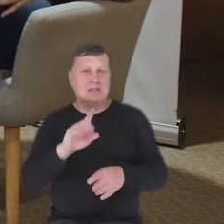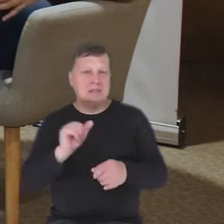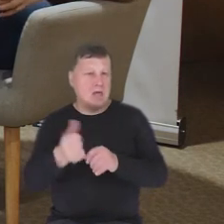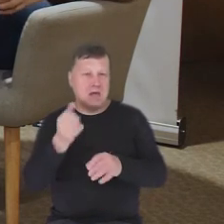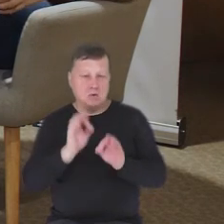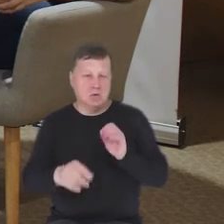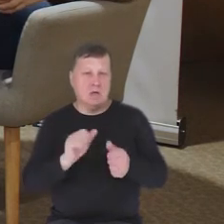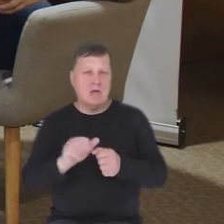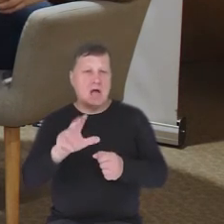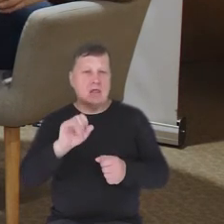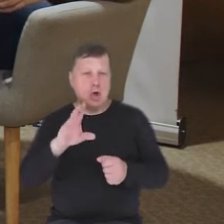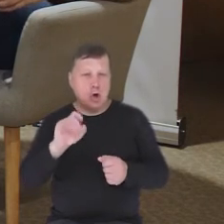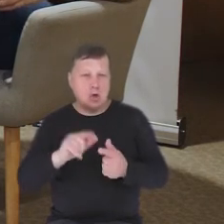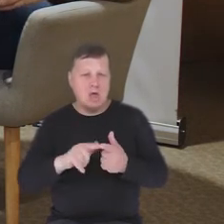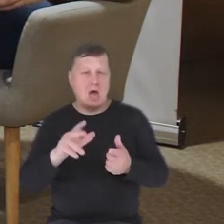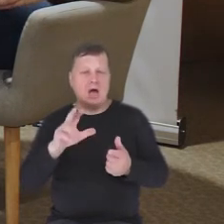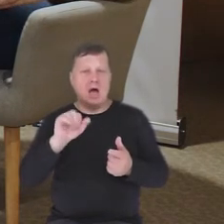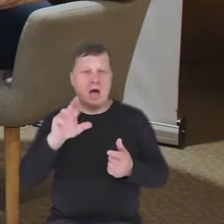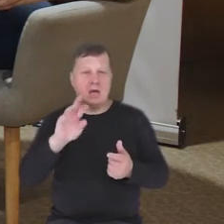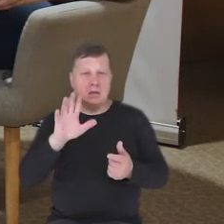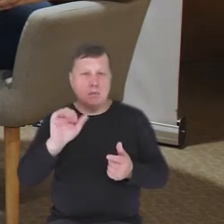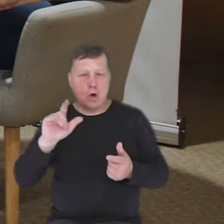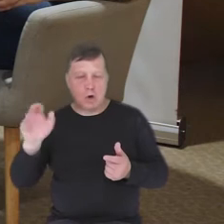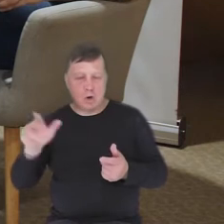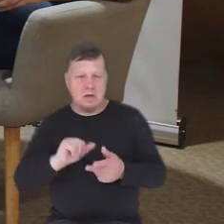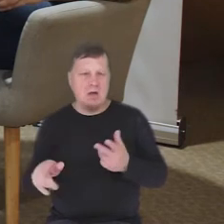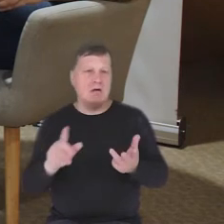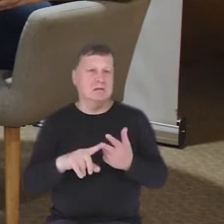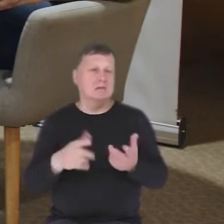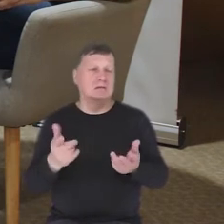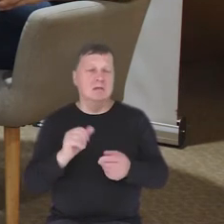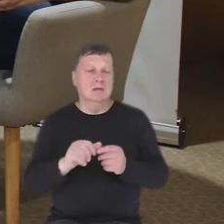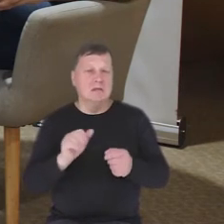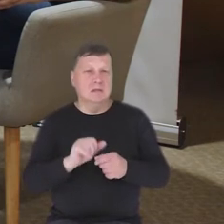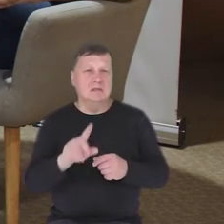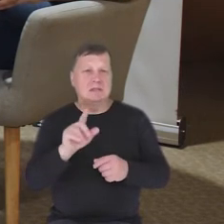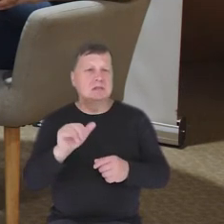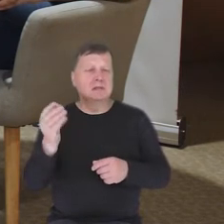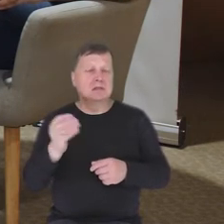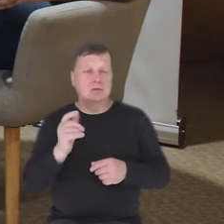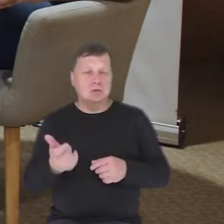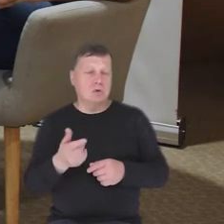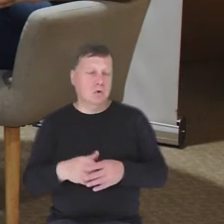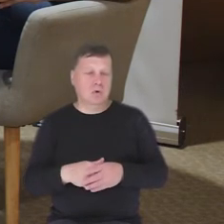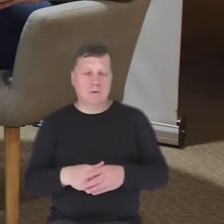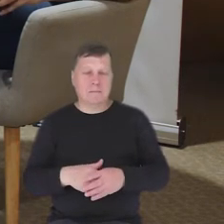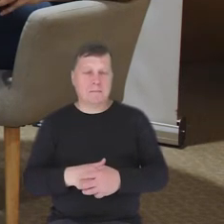mamy artbooki, i mamy to wszystko. I mamy też w historii takie sytuacje, kiedy coś z